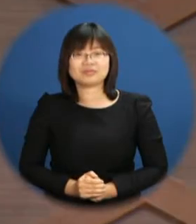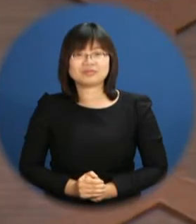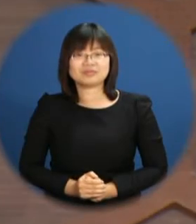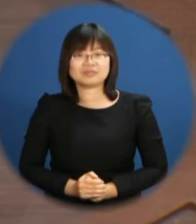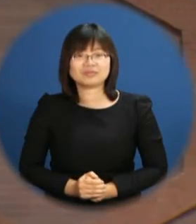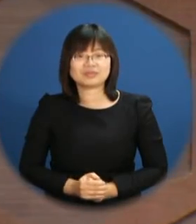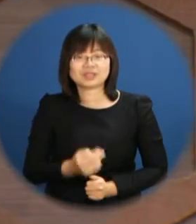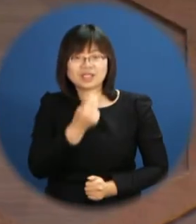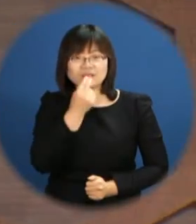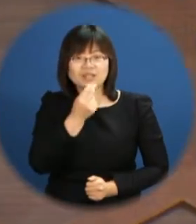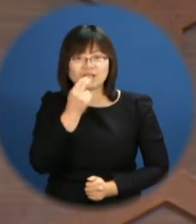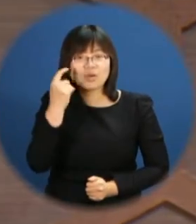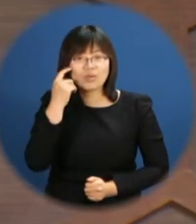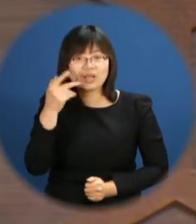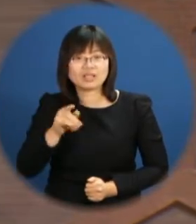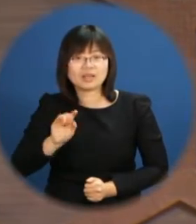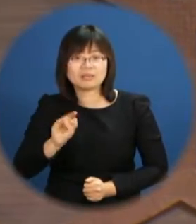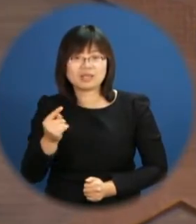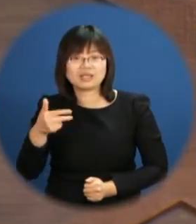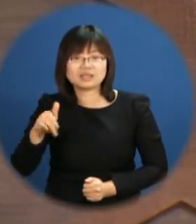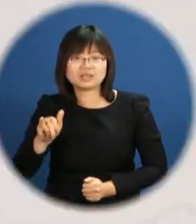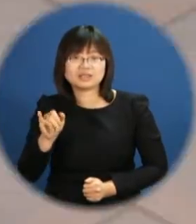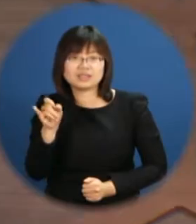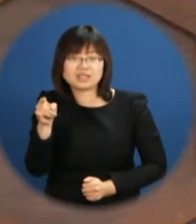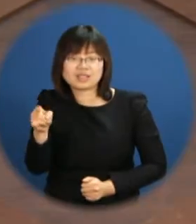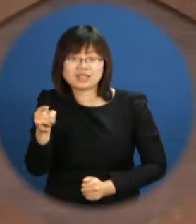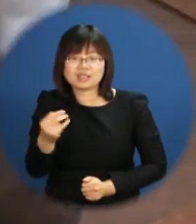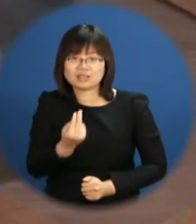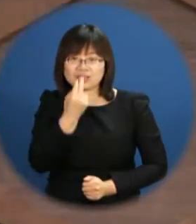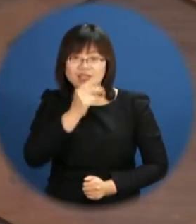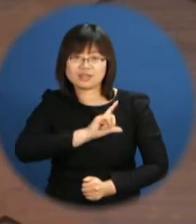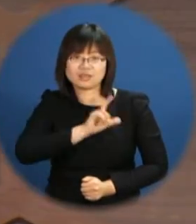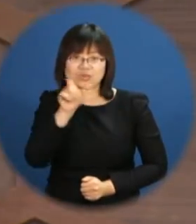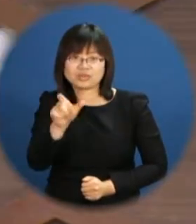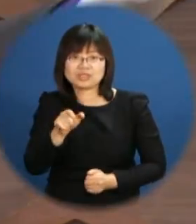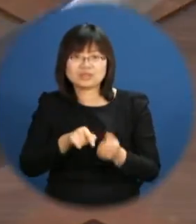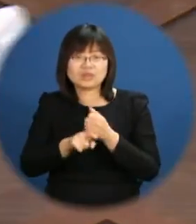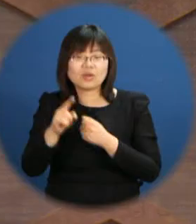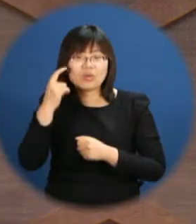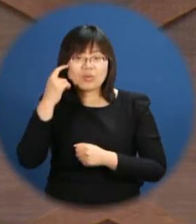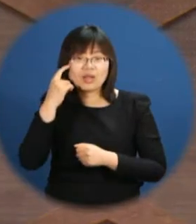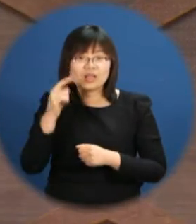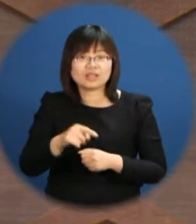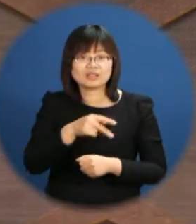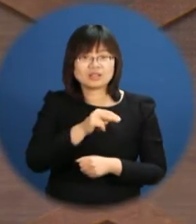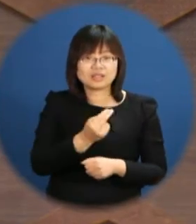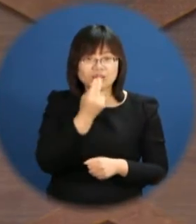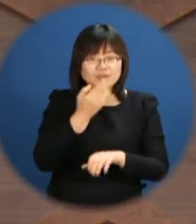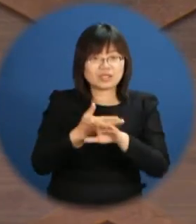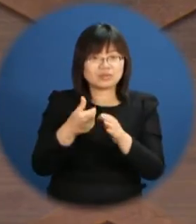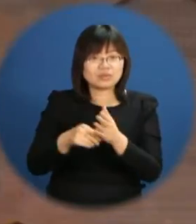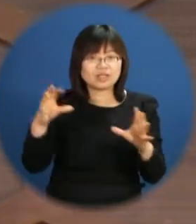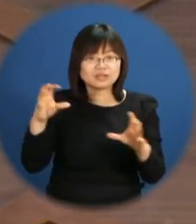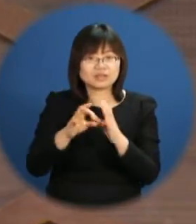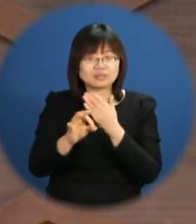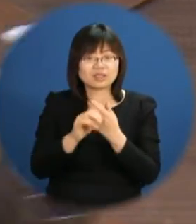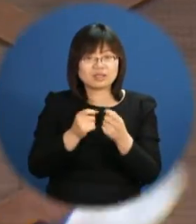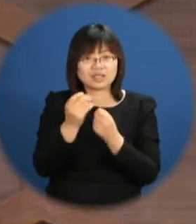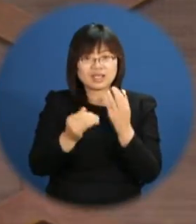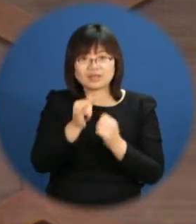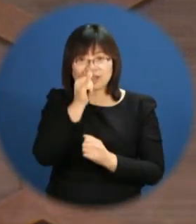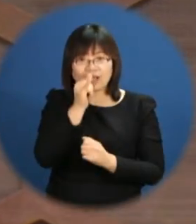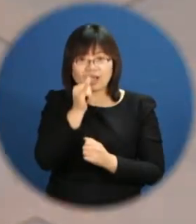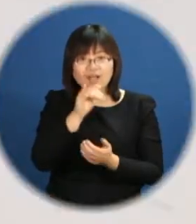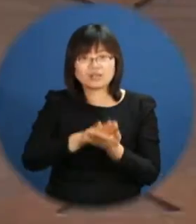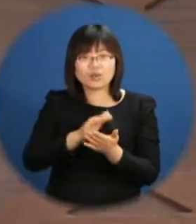산소를 왜 라고 제가 3 소 라고 했을까요 찬 소랑 따른 물건이 합치면 탄 답 왜 거기서